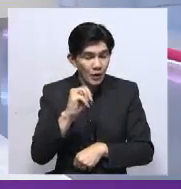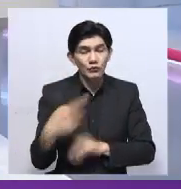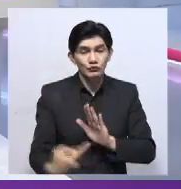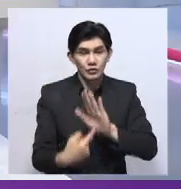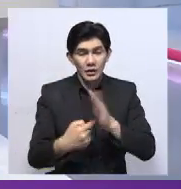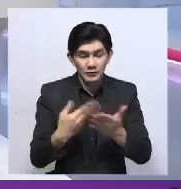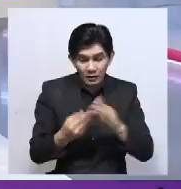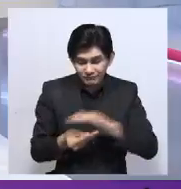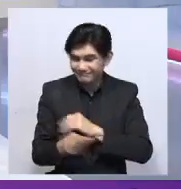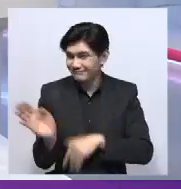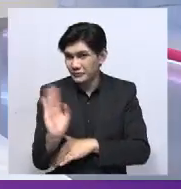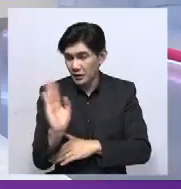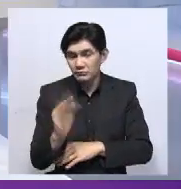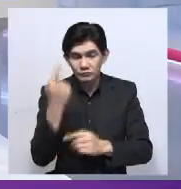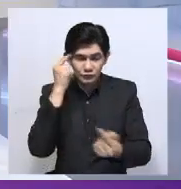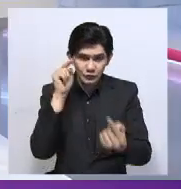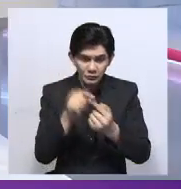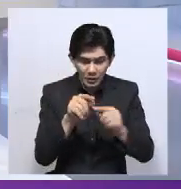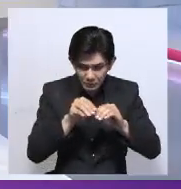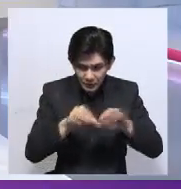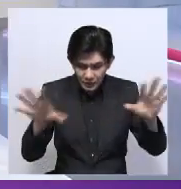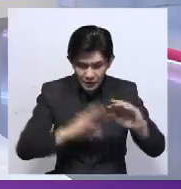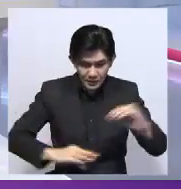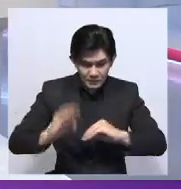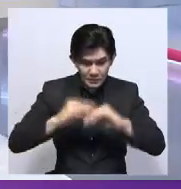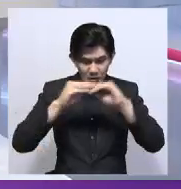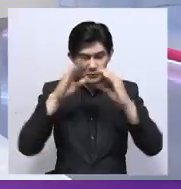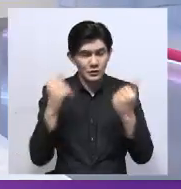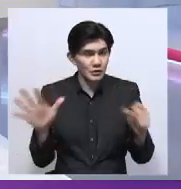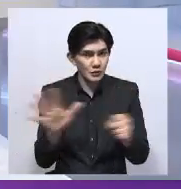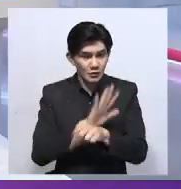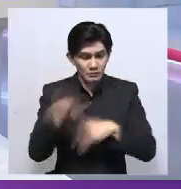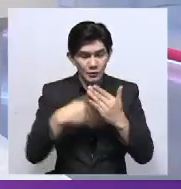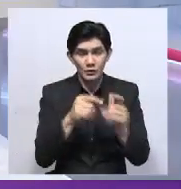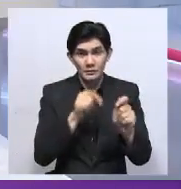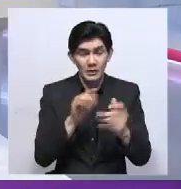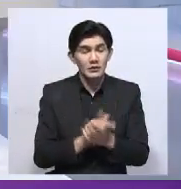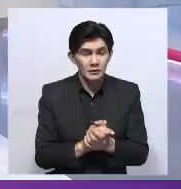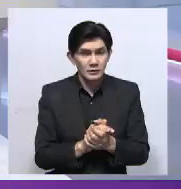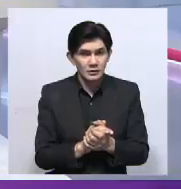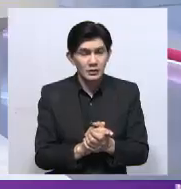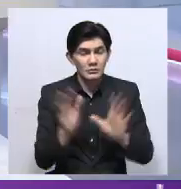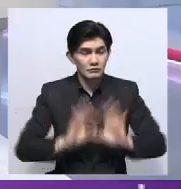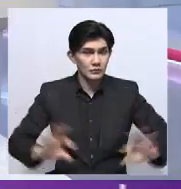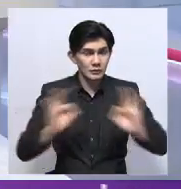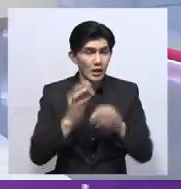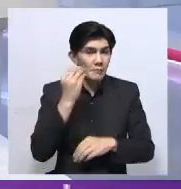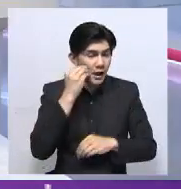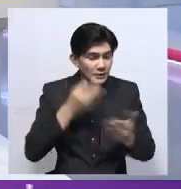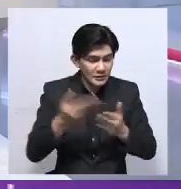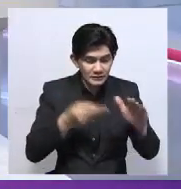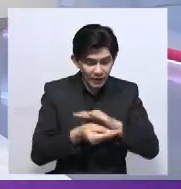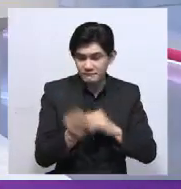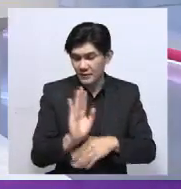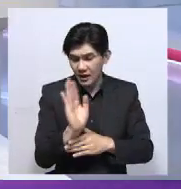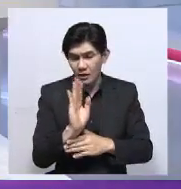ขายเสียงตั้งเป้านะคะว่าจะขยายหมู่บ้านไม่ขายเสียงเนี่ยให้ครอบคลุมทุกอำเภอยึดให้หมู่บ้านไม่ขาย